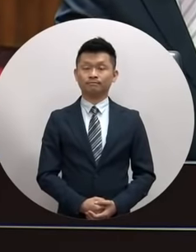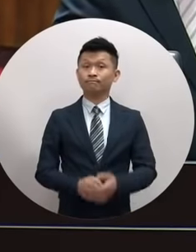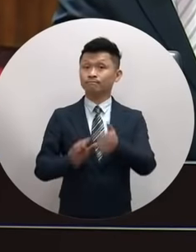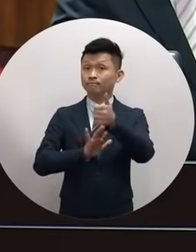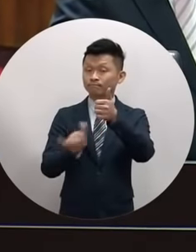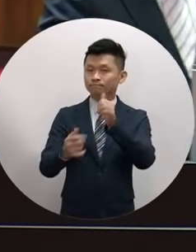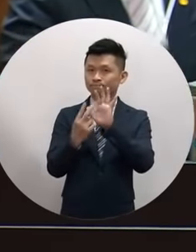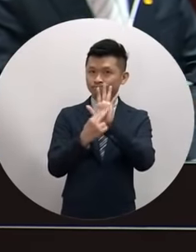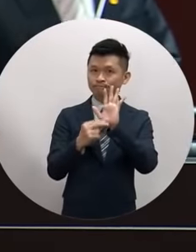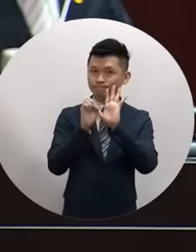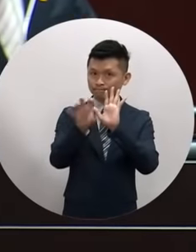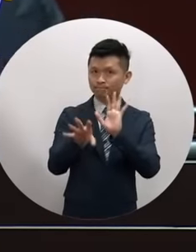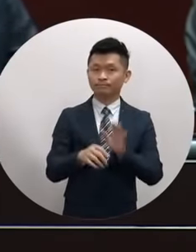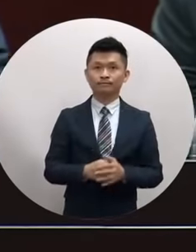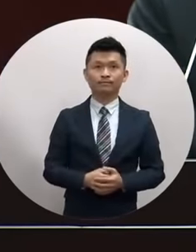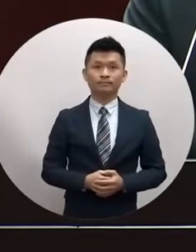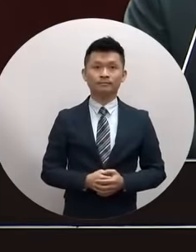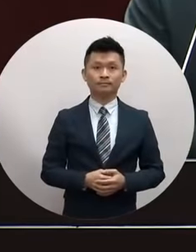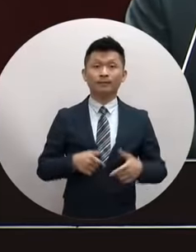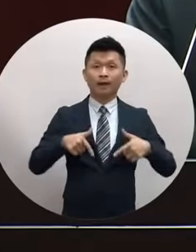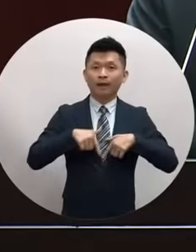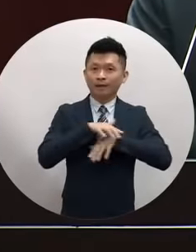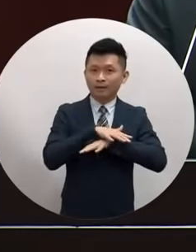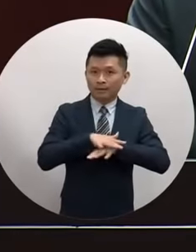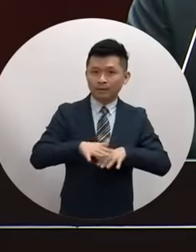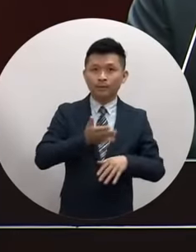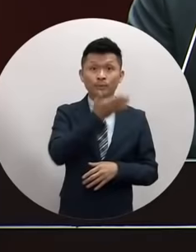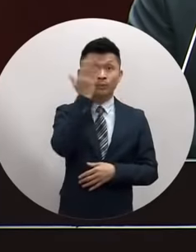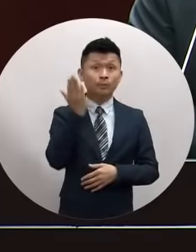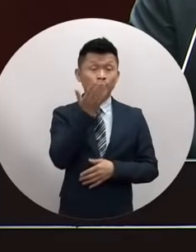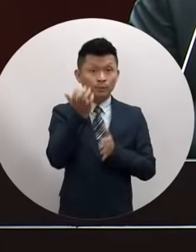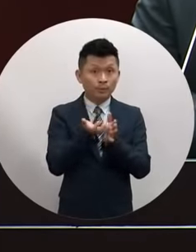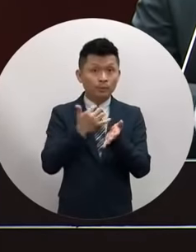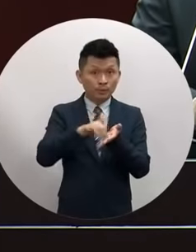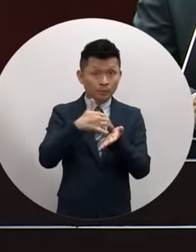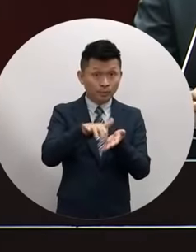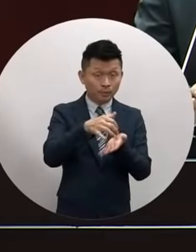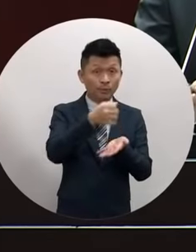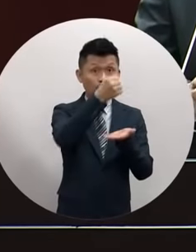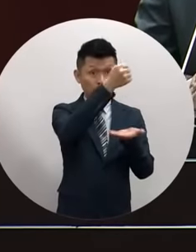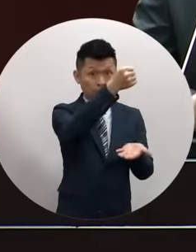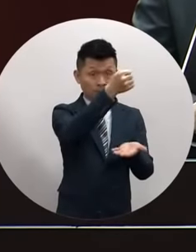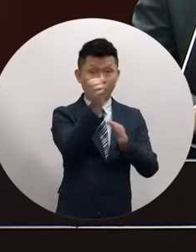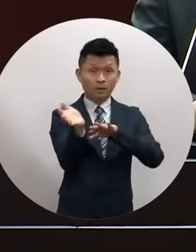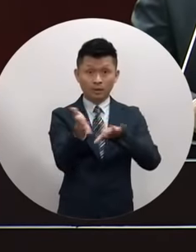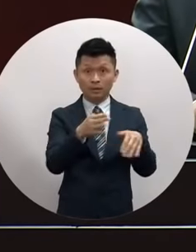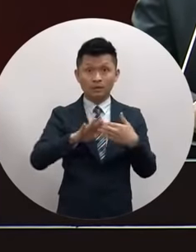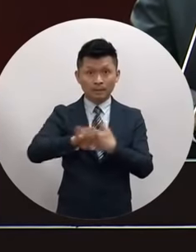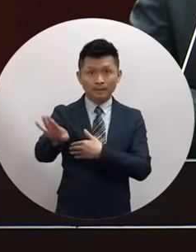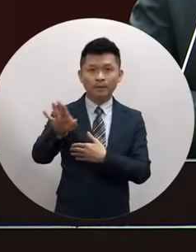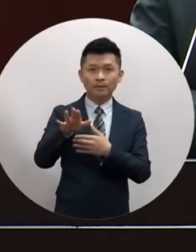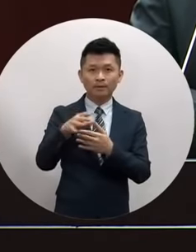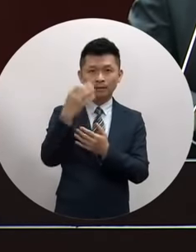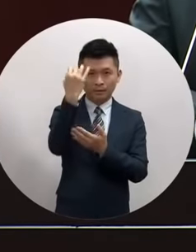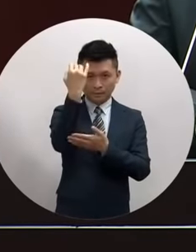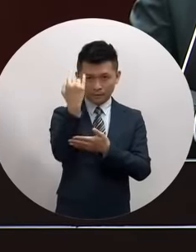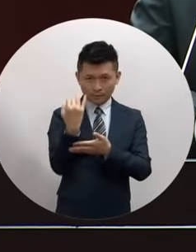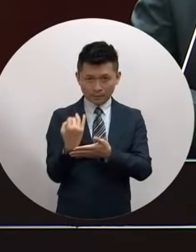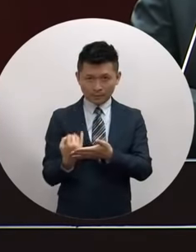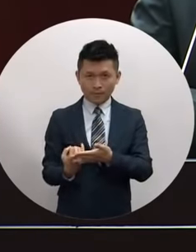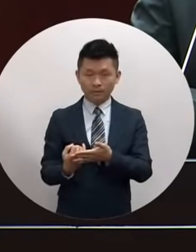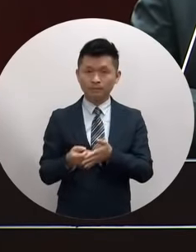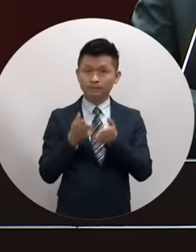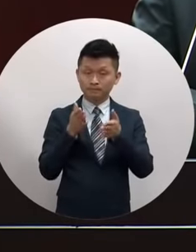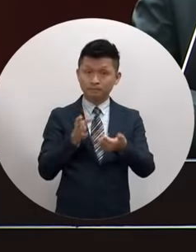跟委员说明哦，我们除了这个安心旅游的预算哈，我们还有其他的科目。 好， 那我们会特别针